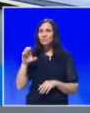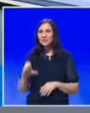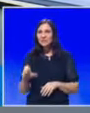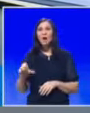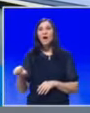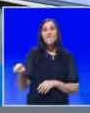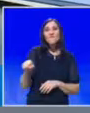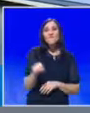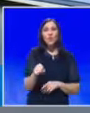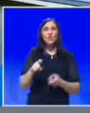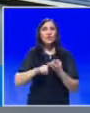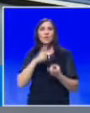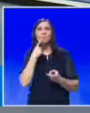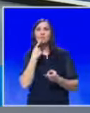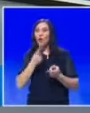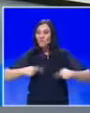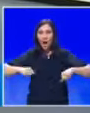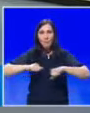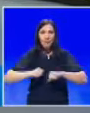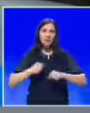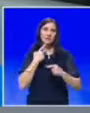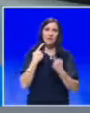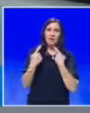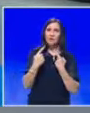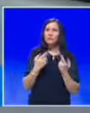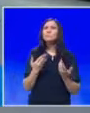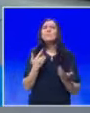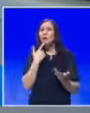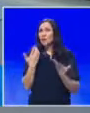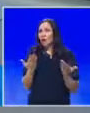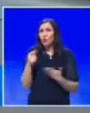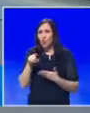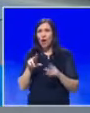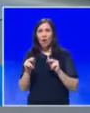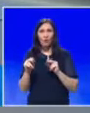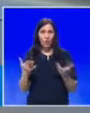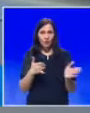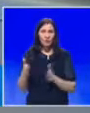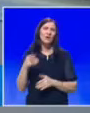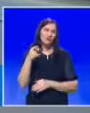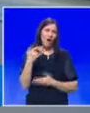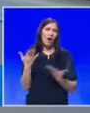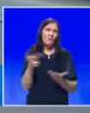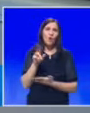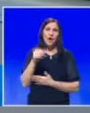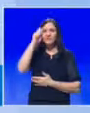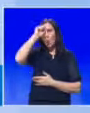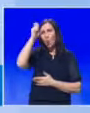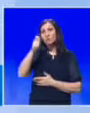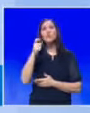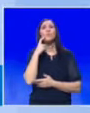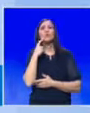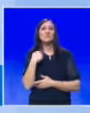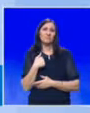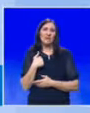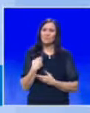водят Кирил Петков в кабинета на разговори. Сега, за какво си говорят тогава? Това, какво казва господин Борисов, аз го поставям